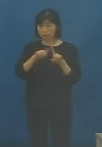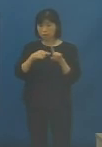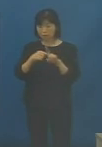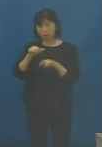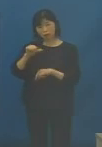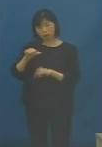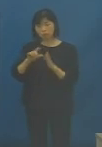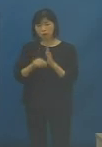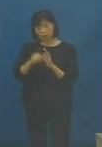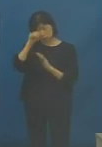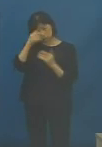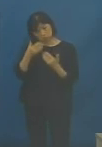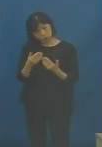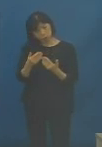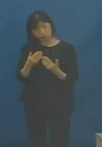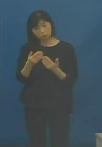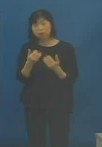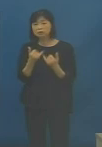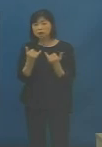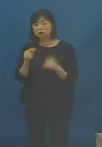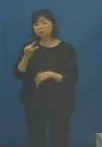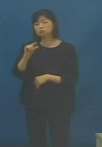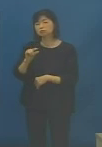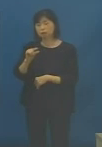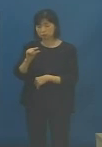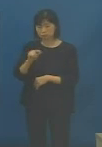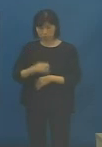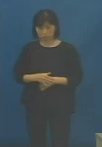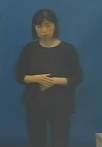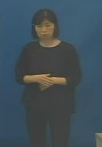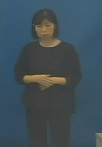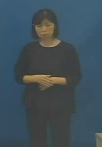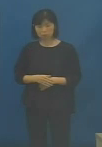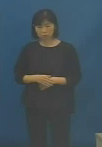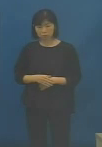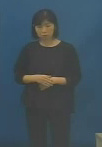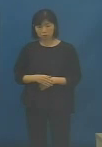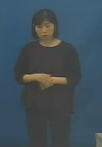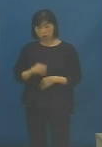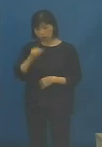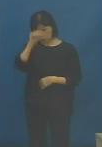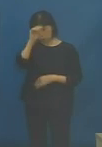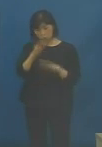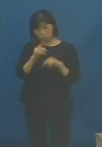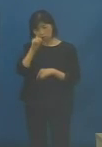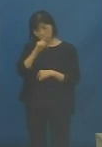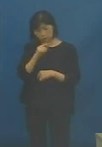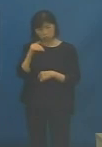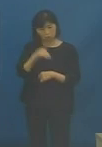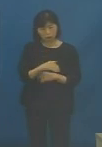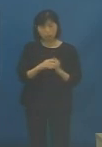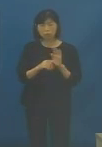そういう意味で悪くなった時にそれを取り込めばいいという考え方というのも、